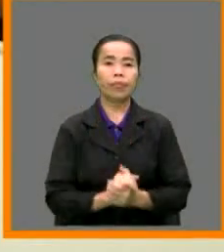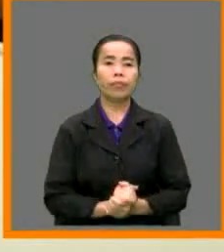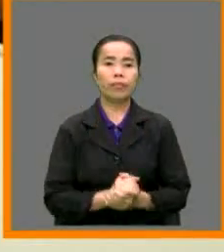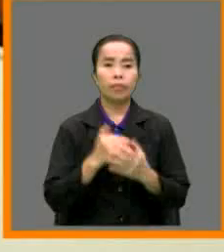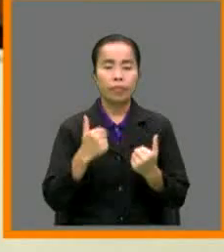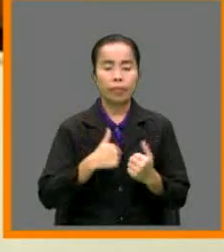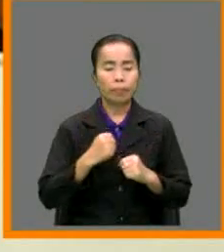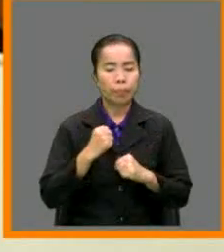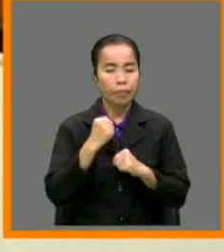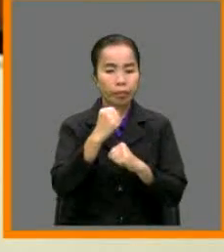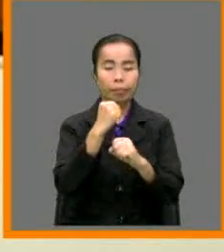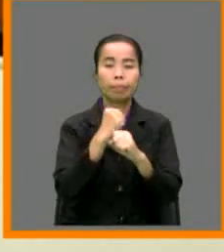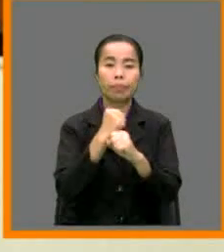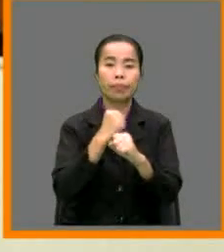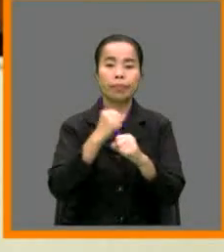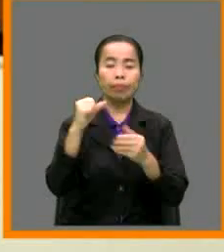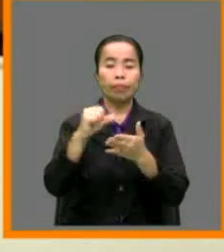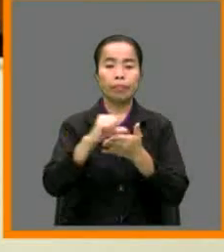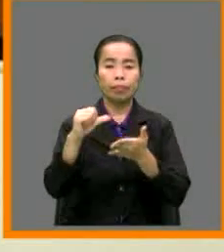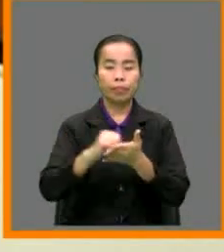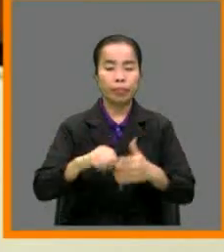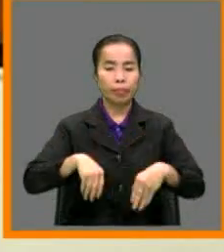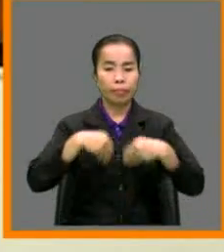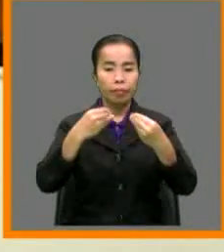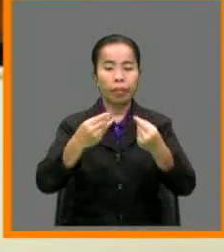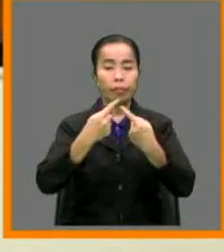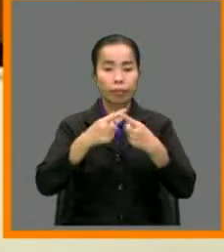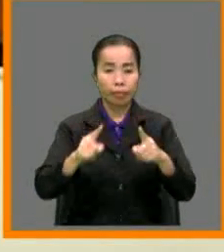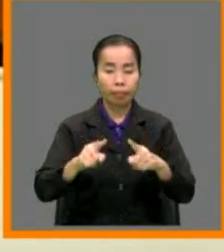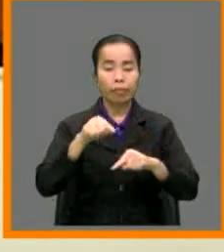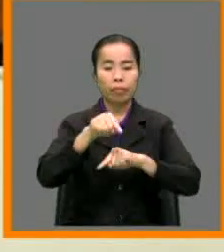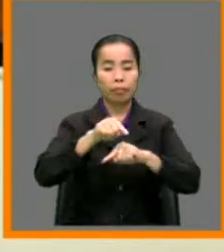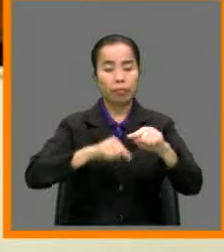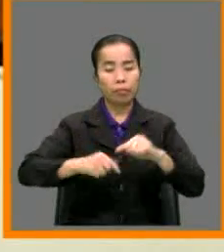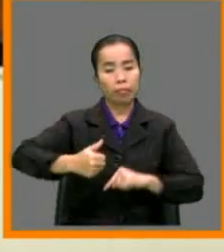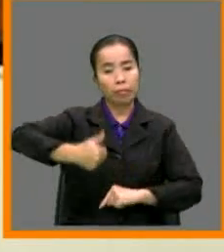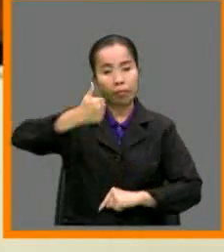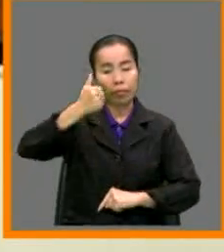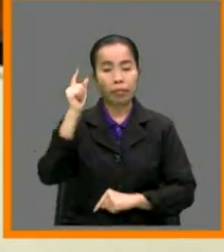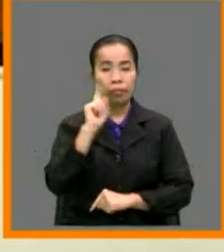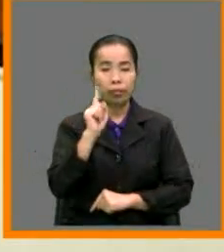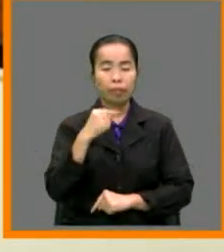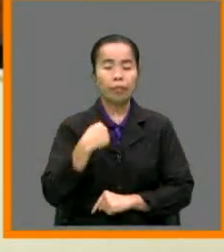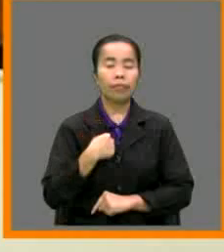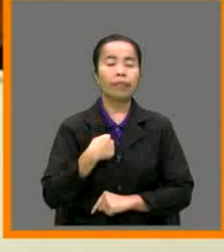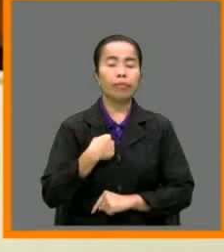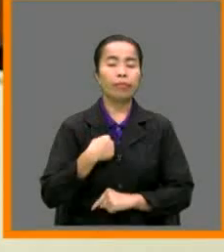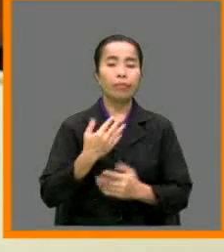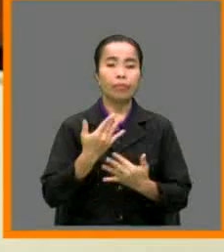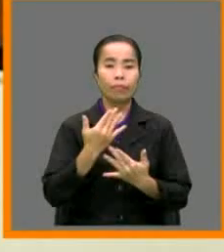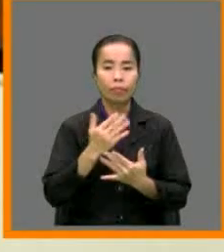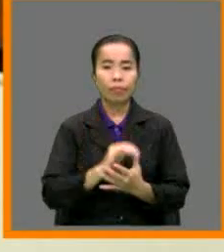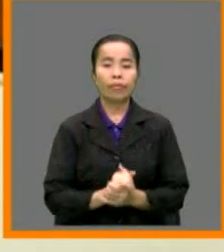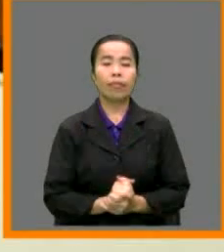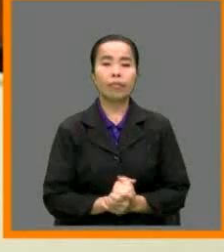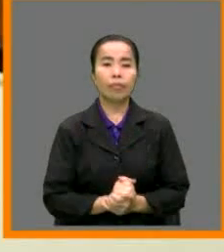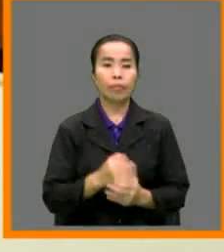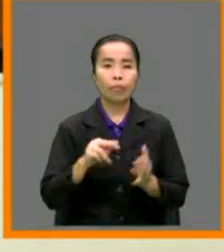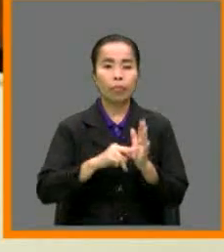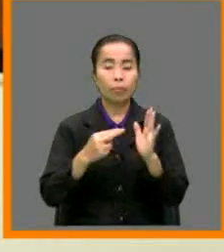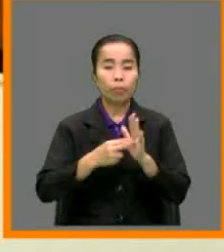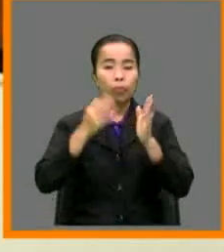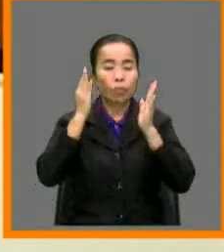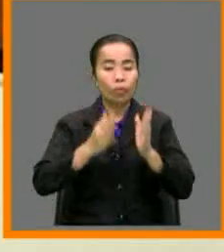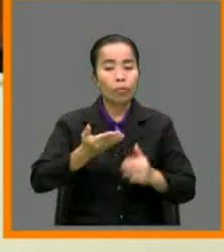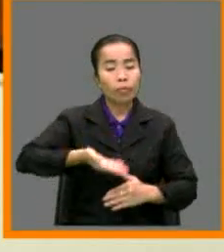พยายามทำให้ดีที่สุดนะครับแต่ว่ามันจะได้ผล 100% หรือไม่นั้นเราก็ตอบลำบากนะครับเพราะว่าทุกคน